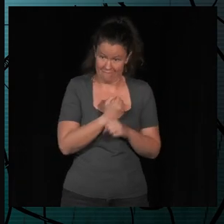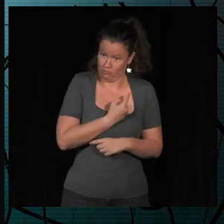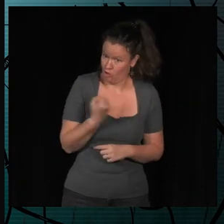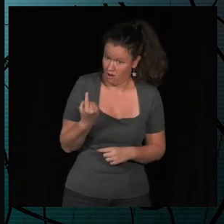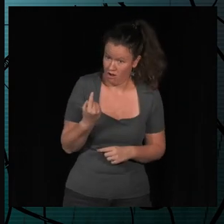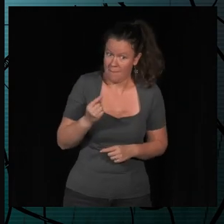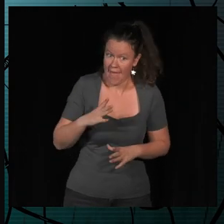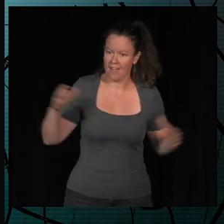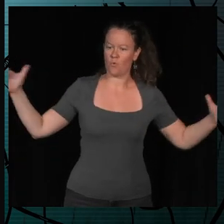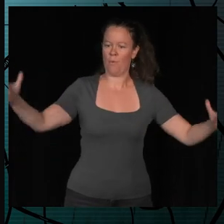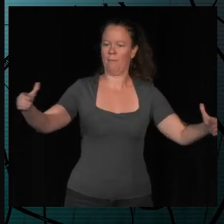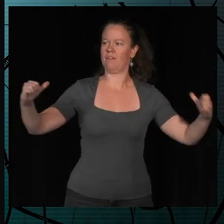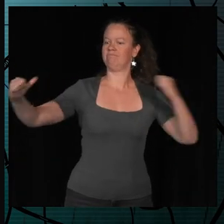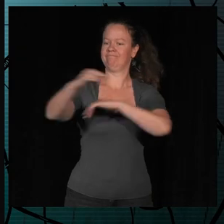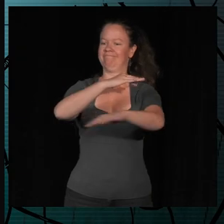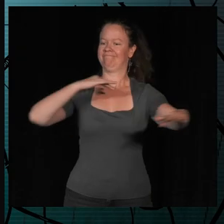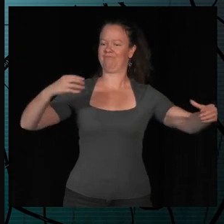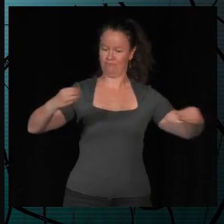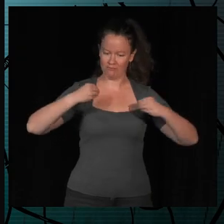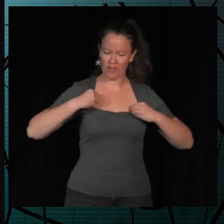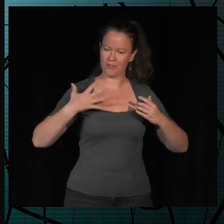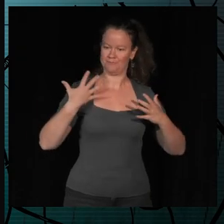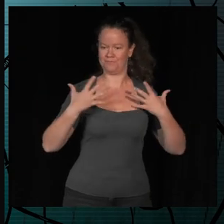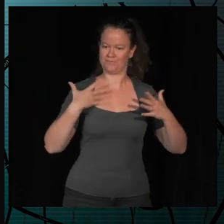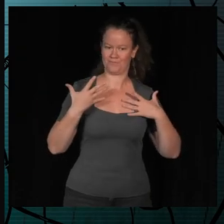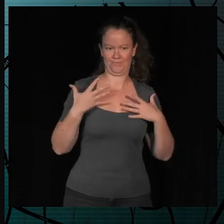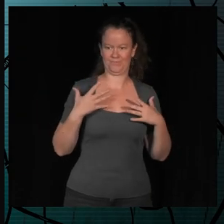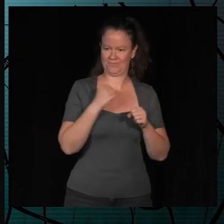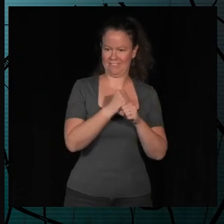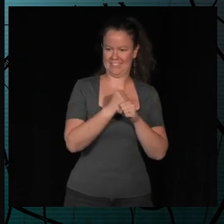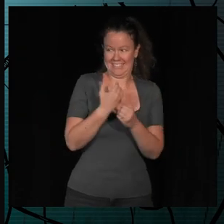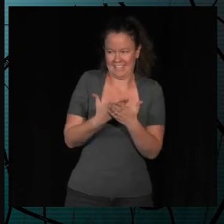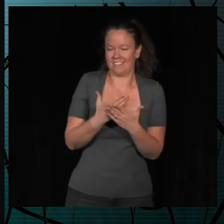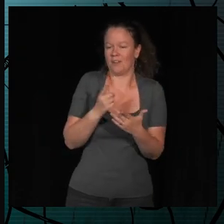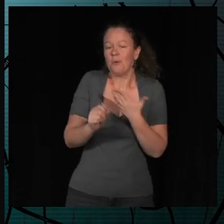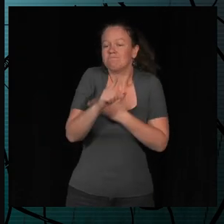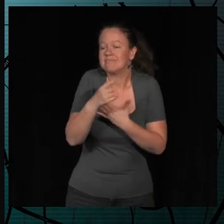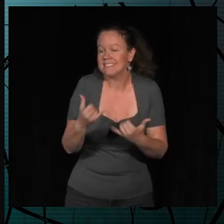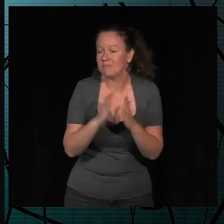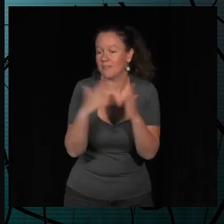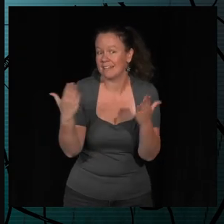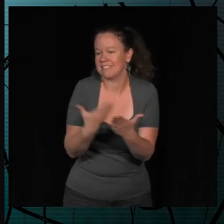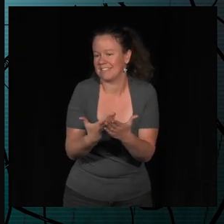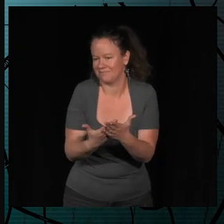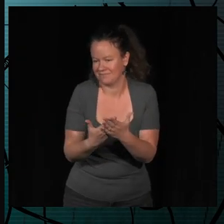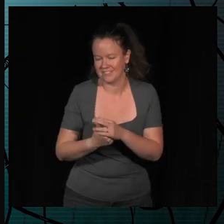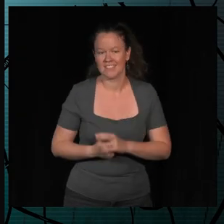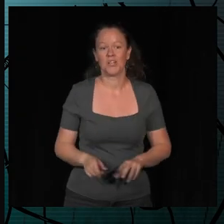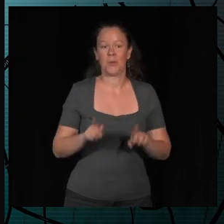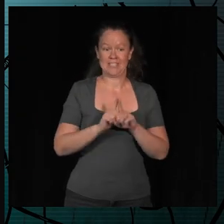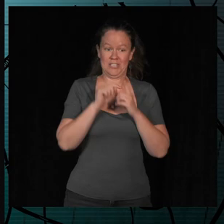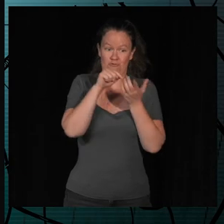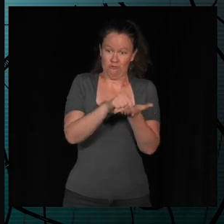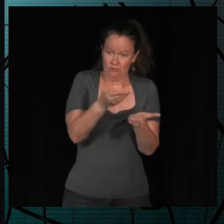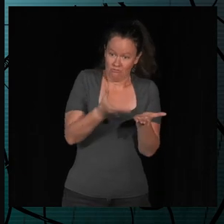bibliothèque voilà sachant que c'est encore plus aussi qu'un espace de travail et de sociabilité c'est aussi un espace documentaire qui